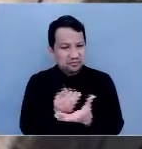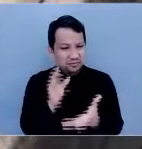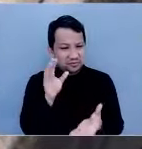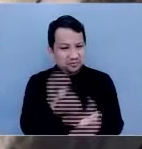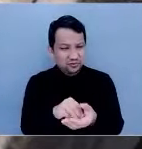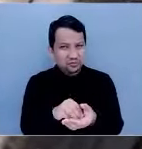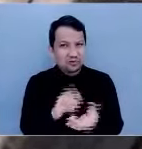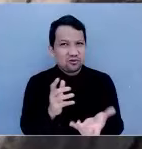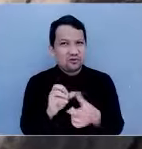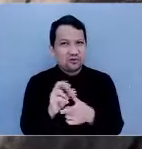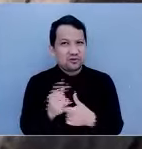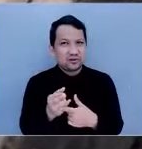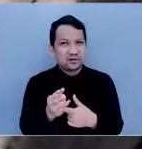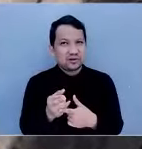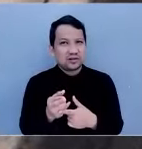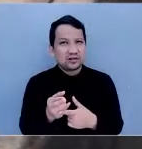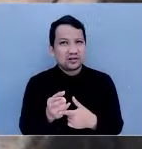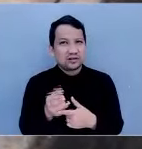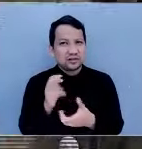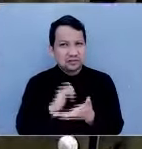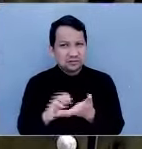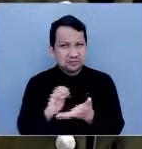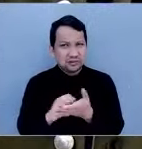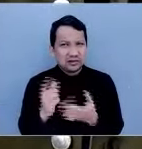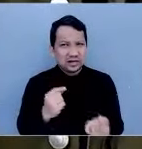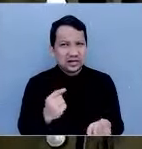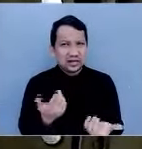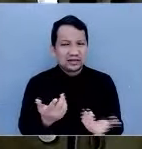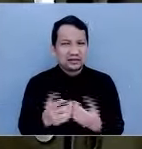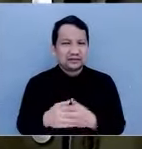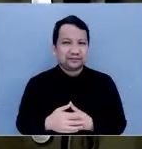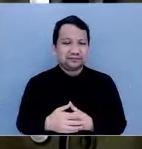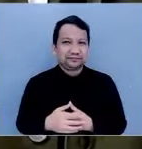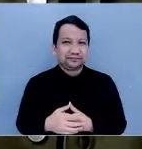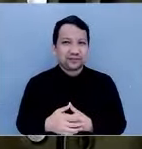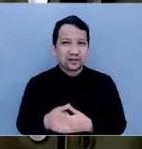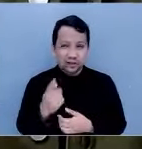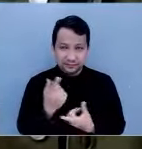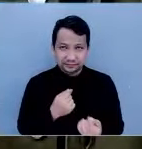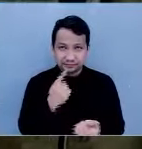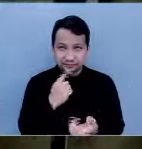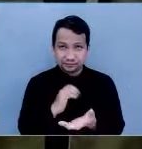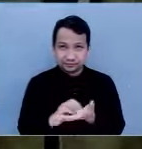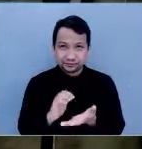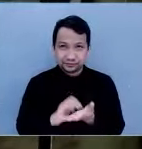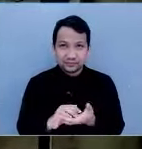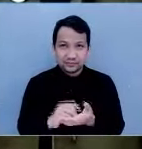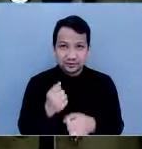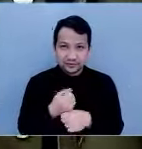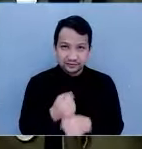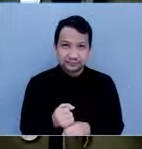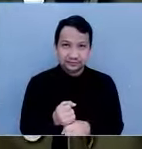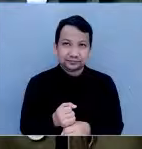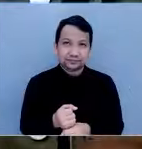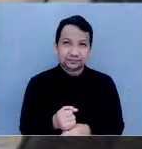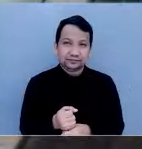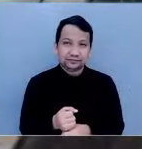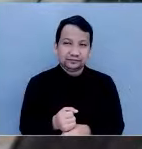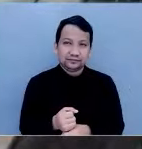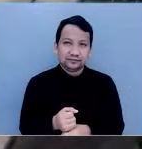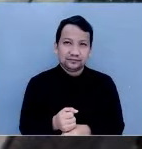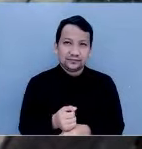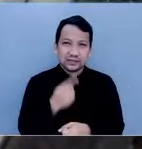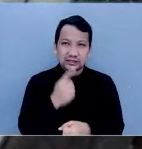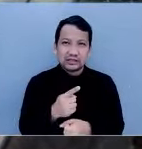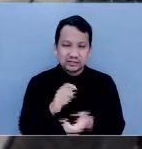mo na dyan, o nagpa-practice ka rin? Bali, pinapractice ko din po yung mga bawat gagawin ko. Kasi